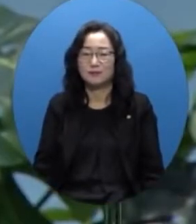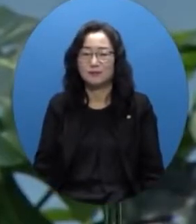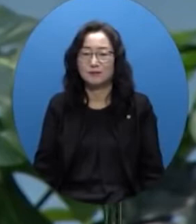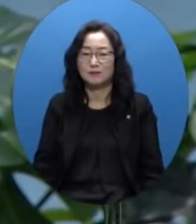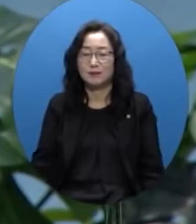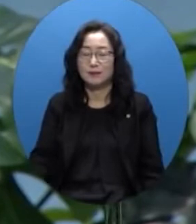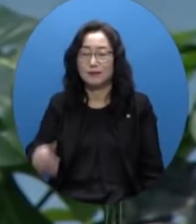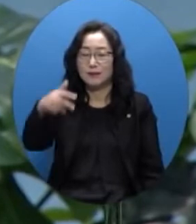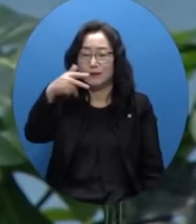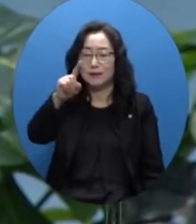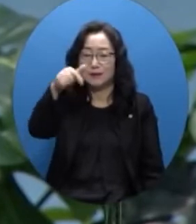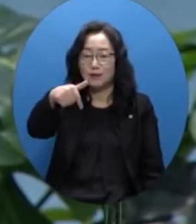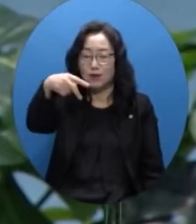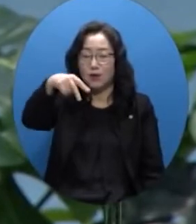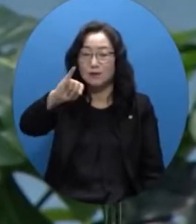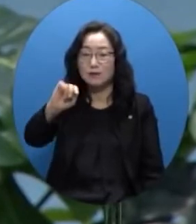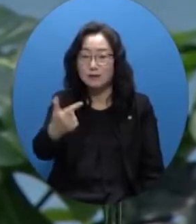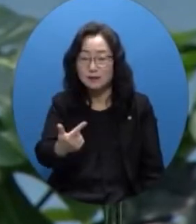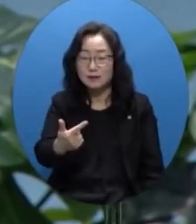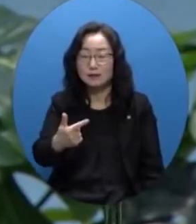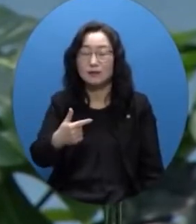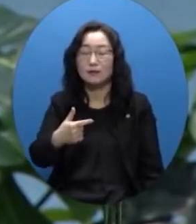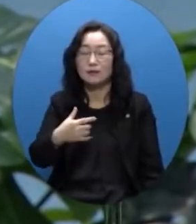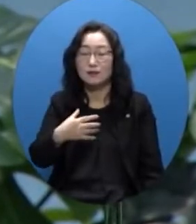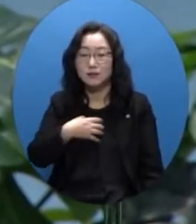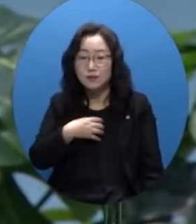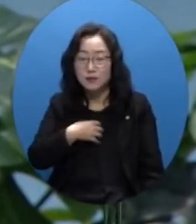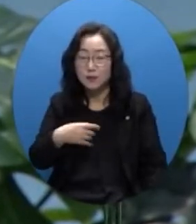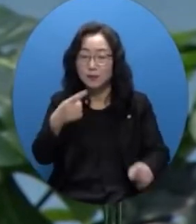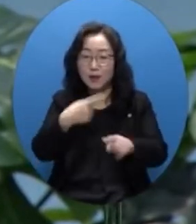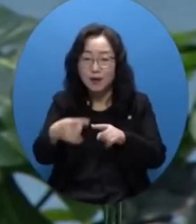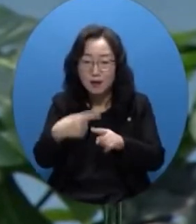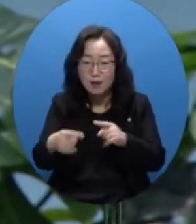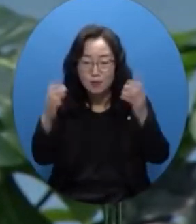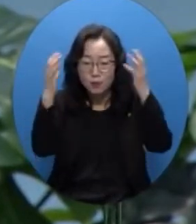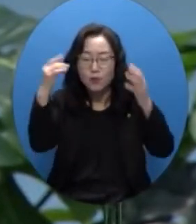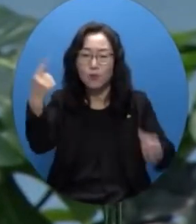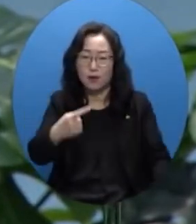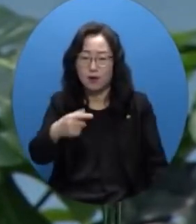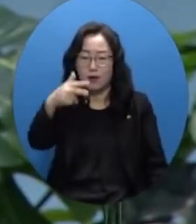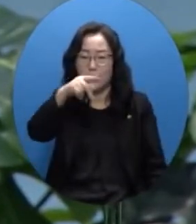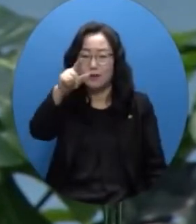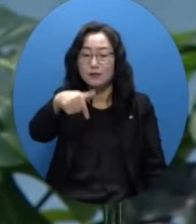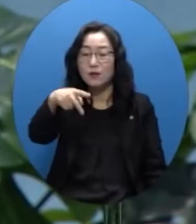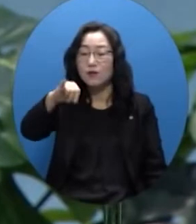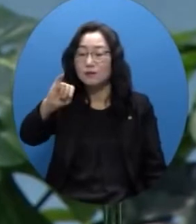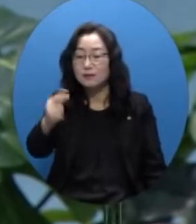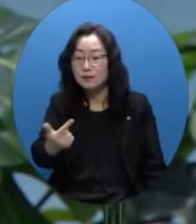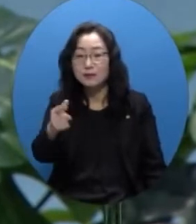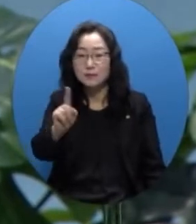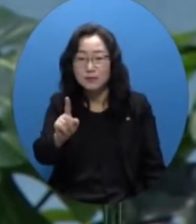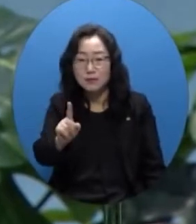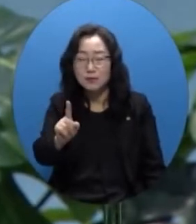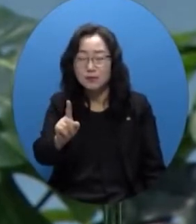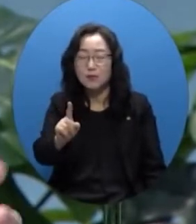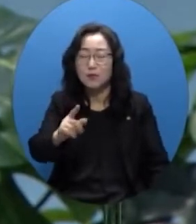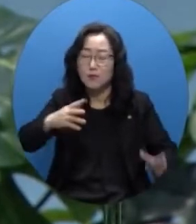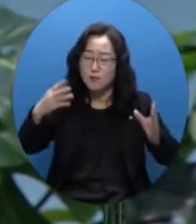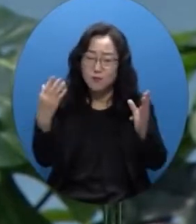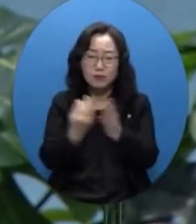적신 위험 카레 권한다고 합니다 적시는 완전히